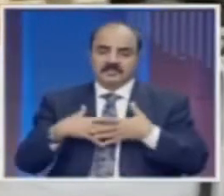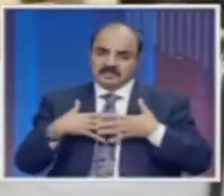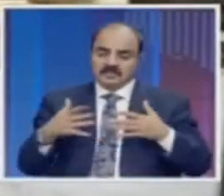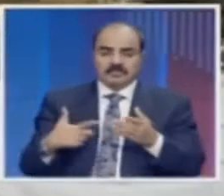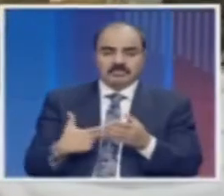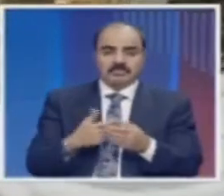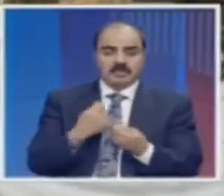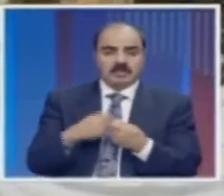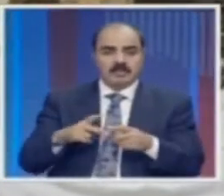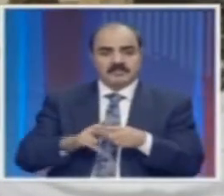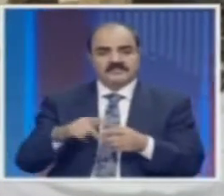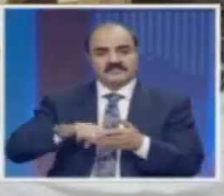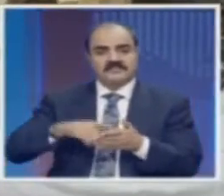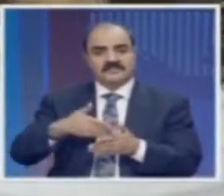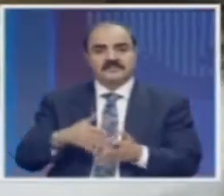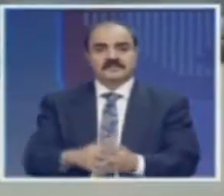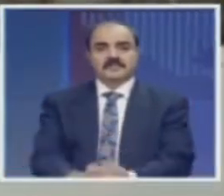نارية وأدوات التصنيع.